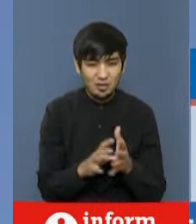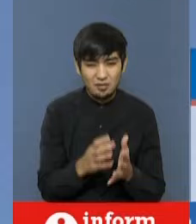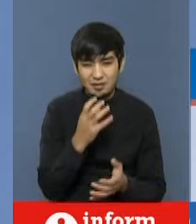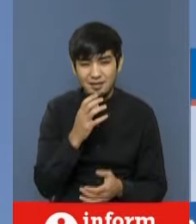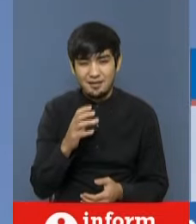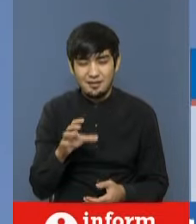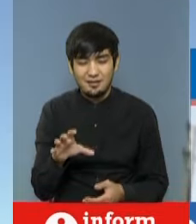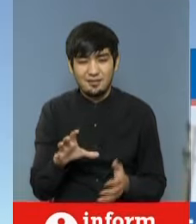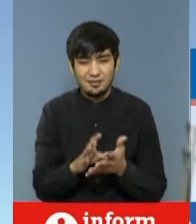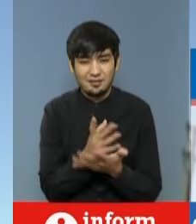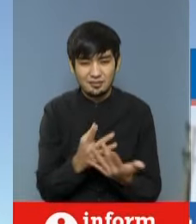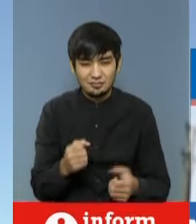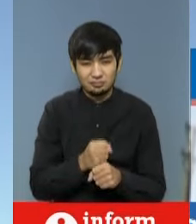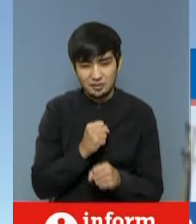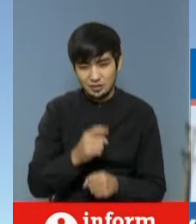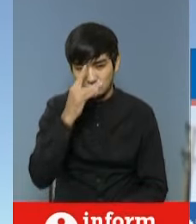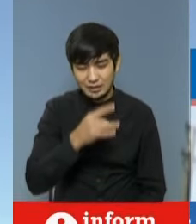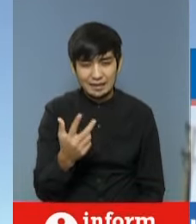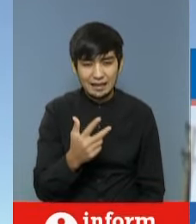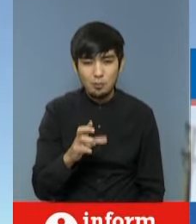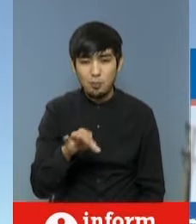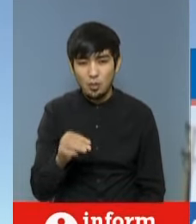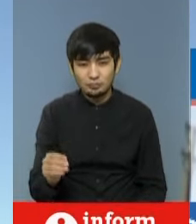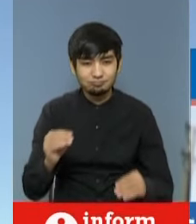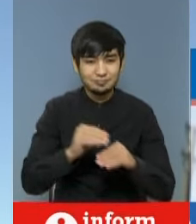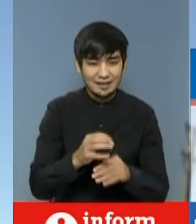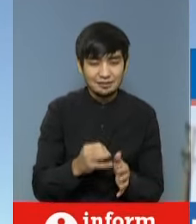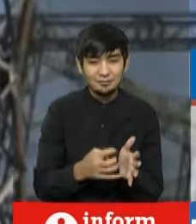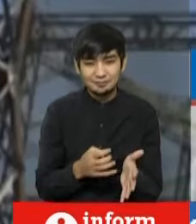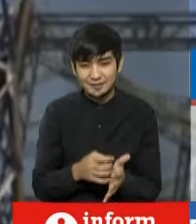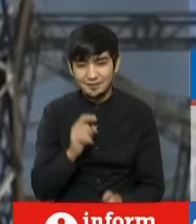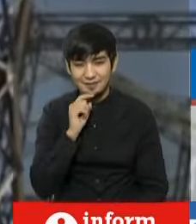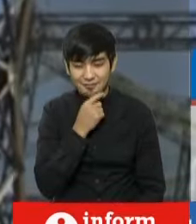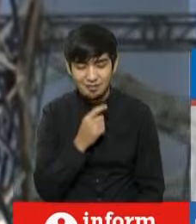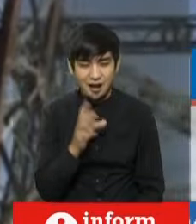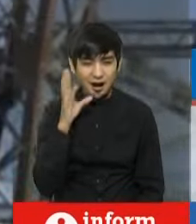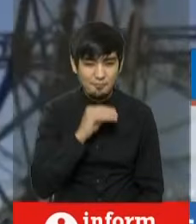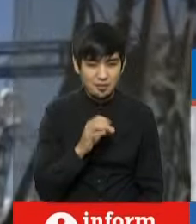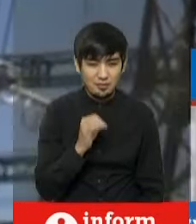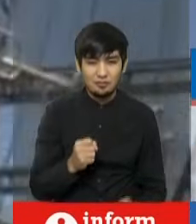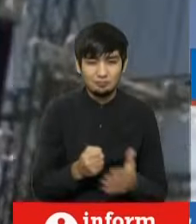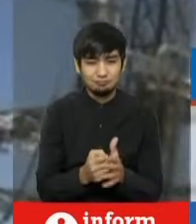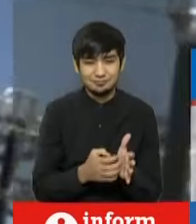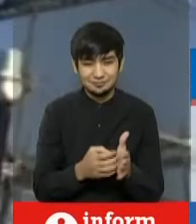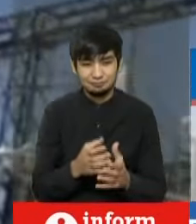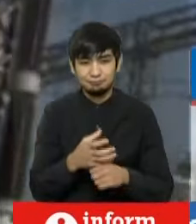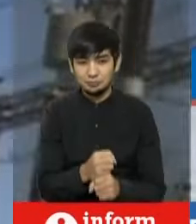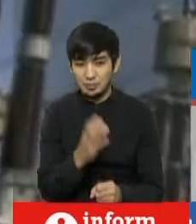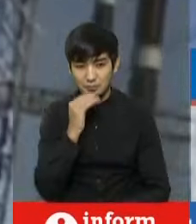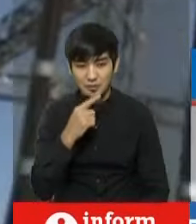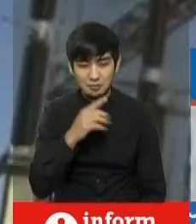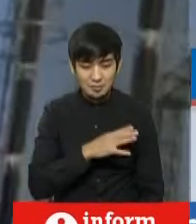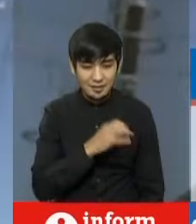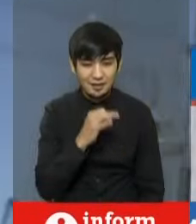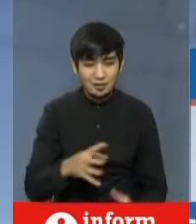производимой в республике. Установка третьего энергоблока позволит снизить дефицит электроэнергии в Казахстане до минимума. Общественники высказывают предложение о